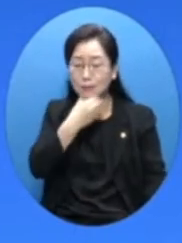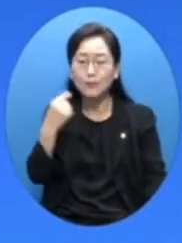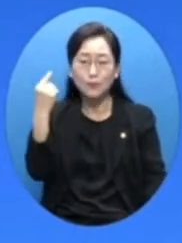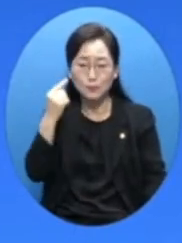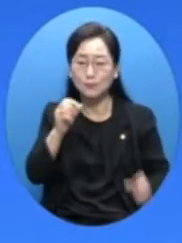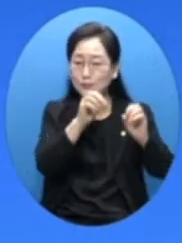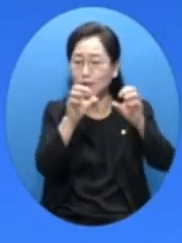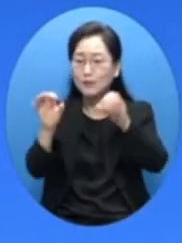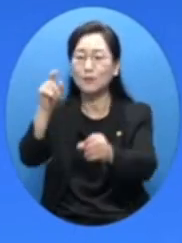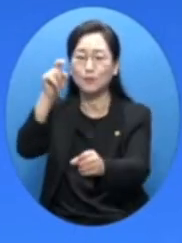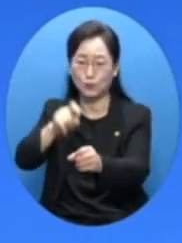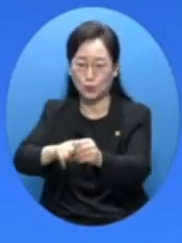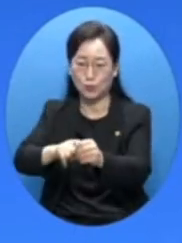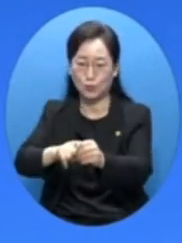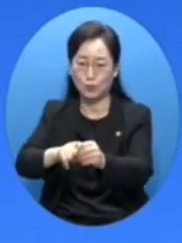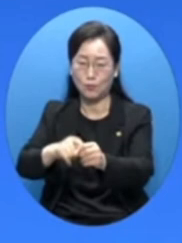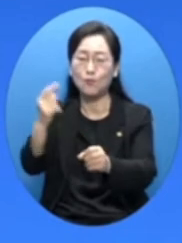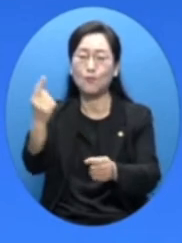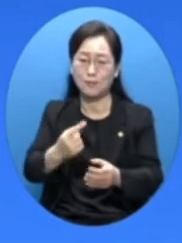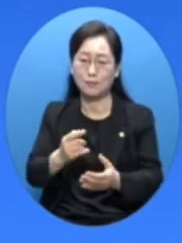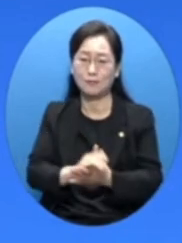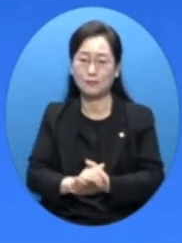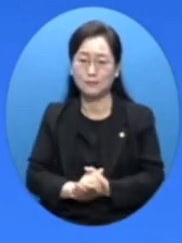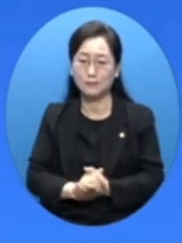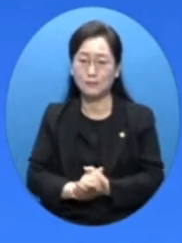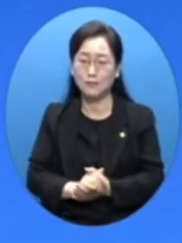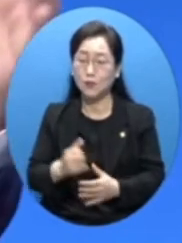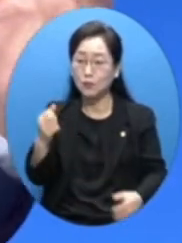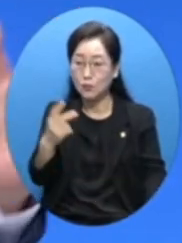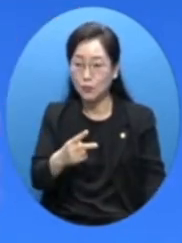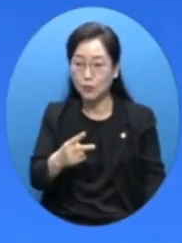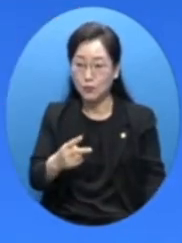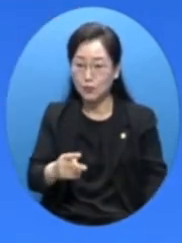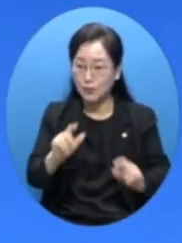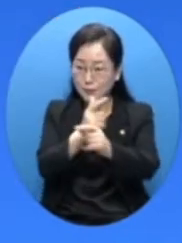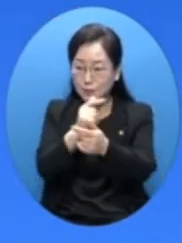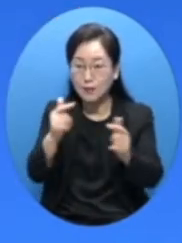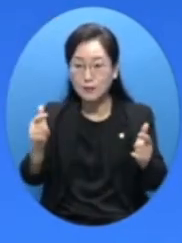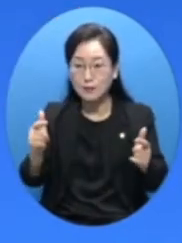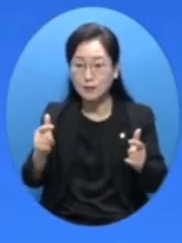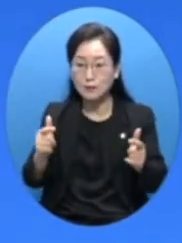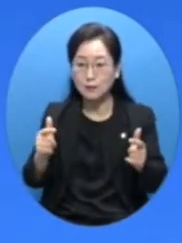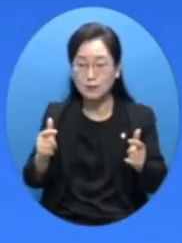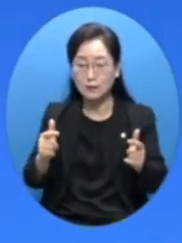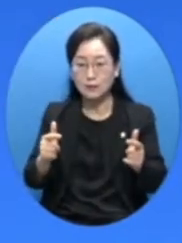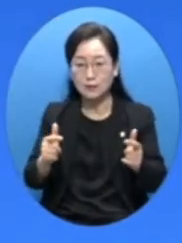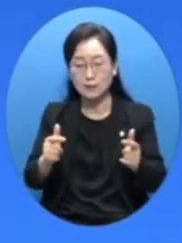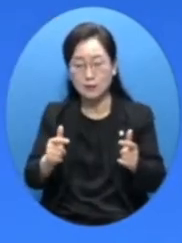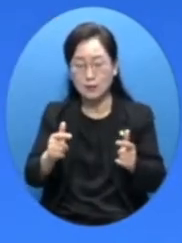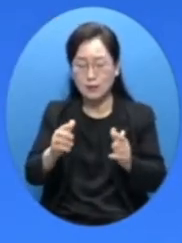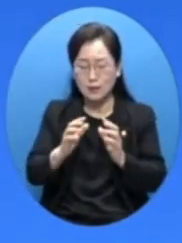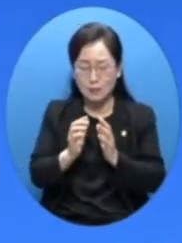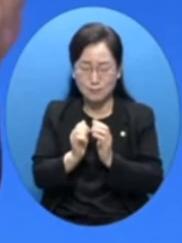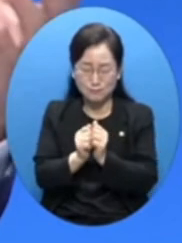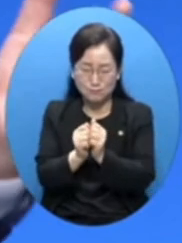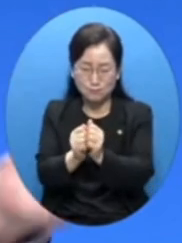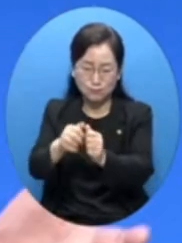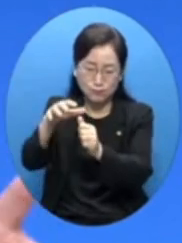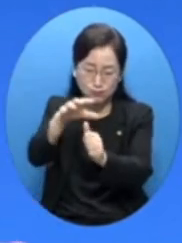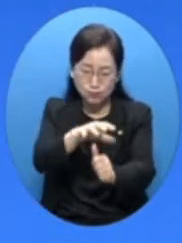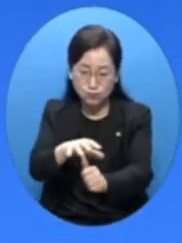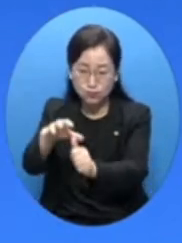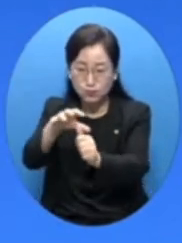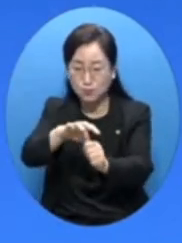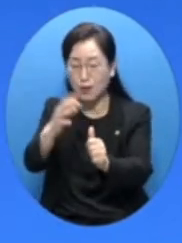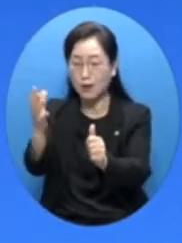위해서 이 땅에 오신 것입니다. 나아가서 여러 가지 이상한 것들에서 포로된 자들을 자유롭게